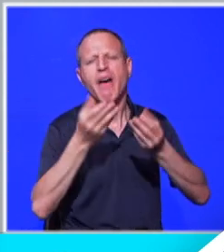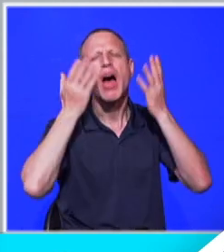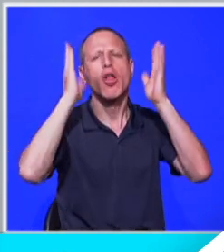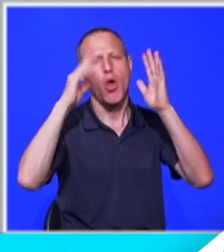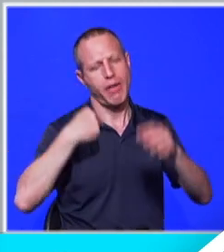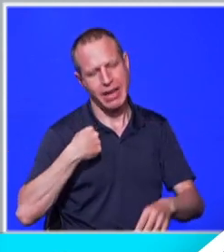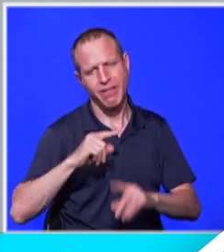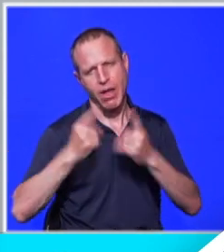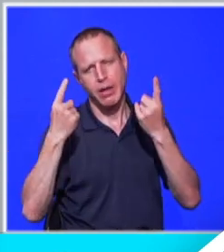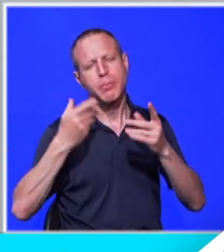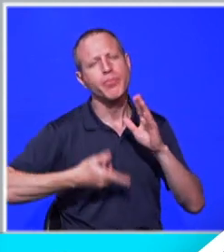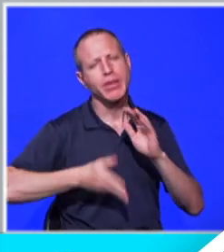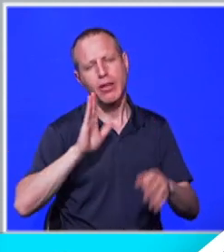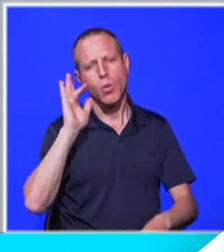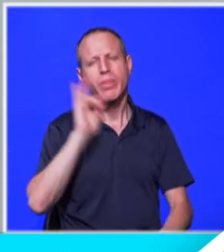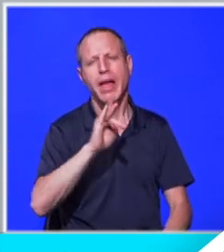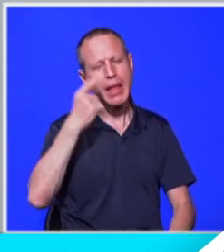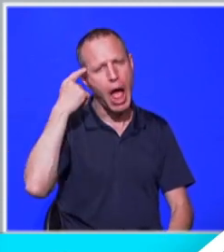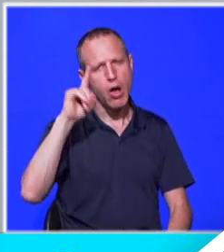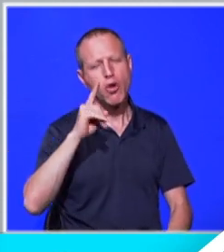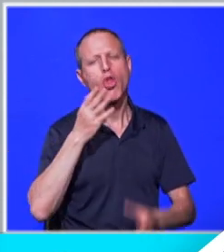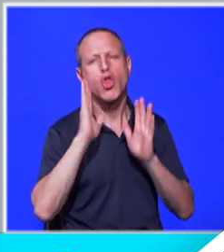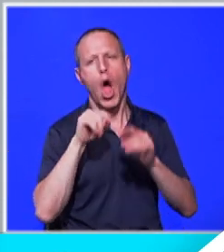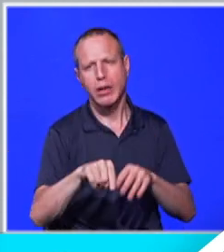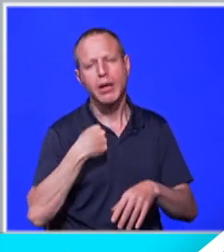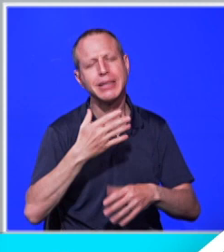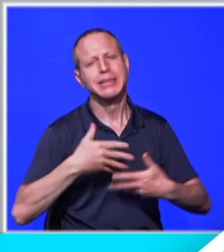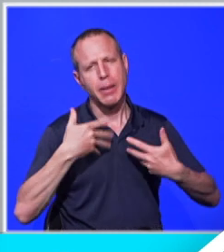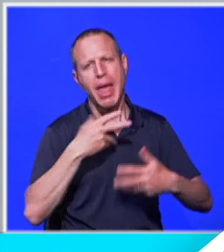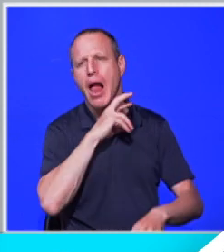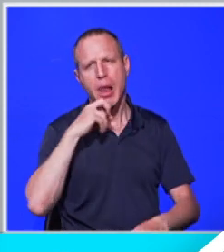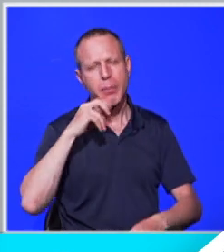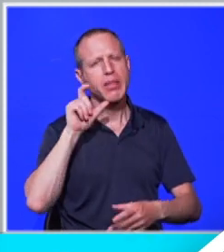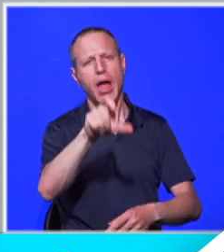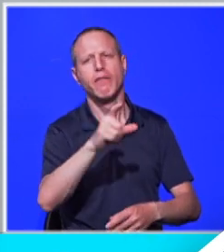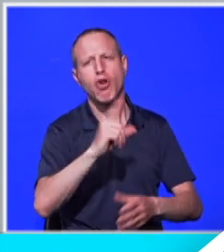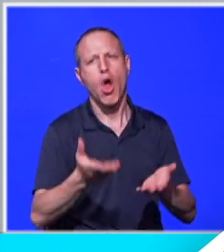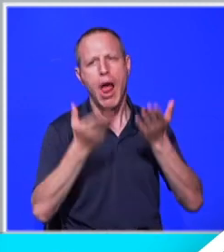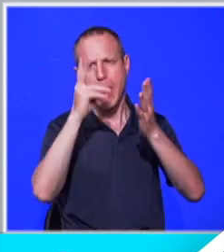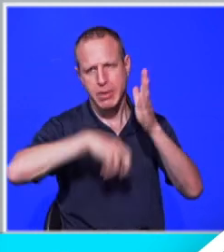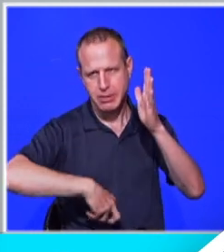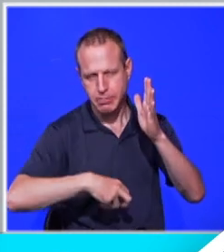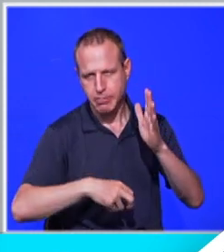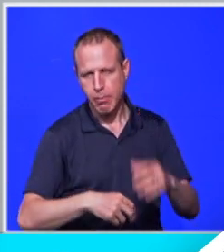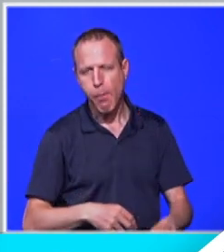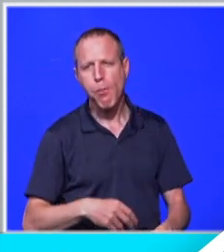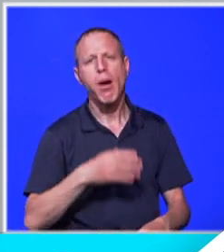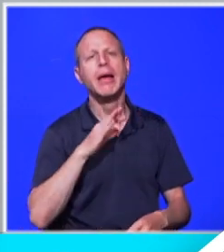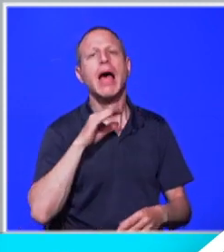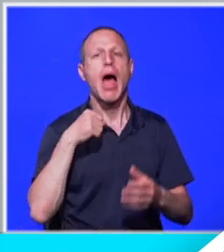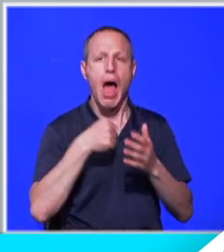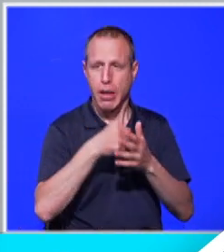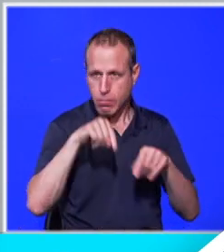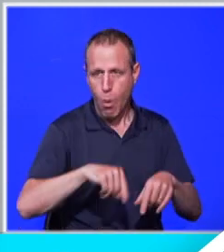יצאנו כנגד רעיון האיוולת הזאת. אני שמח שליברמן התחייב שהוא לא יעלה מיסים. אז עד כאן במה הוא לא